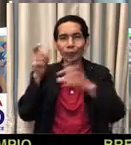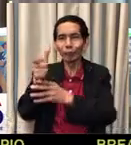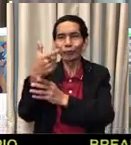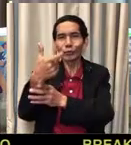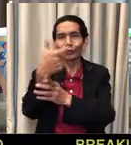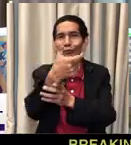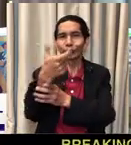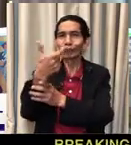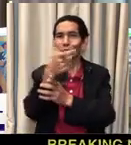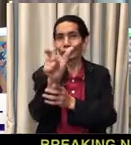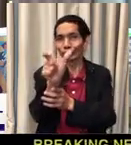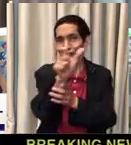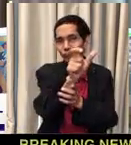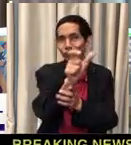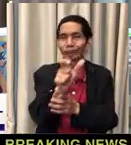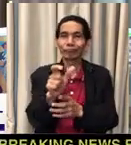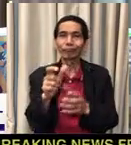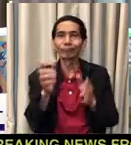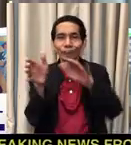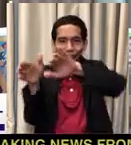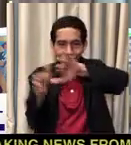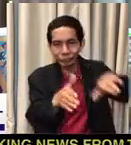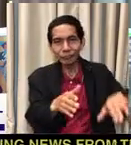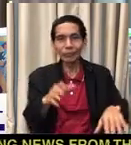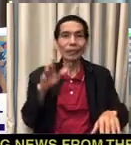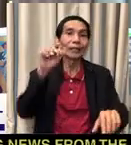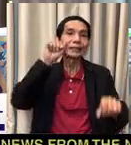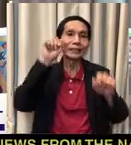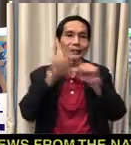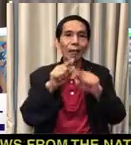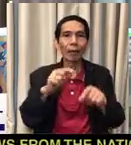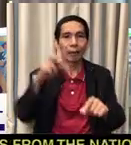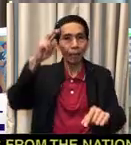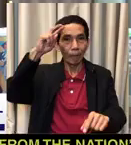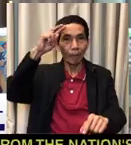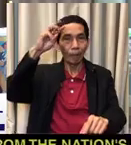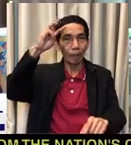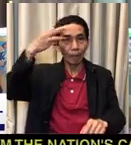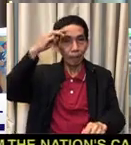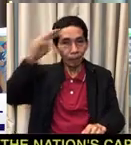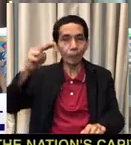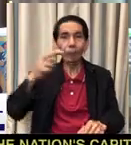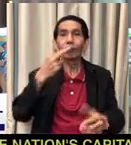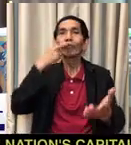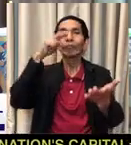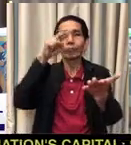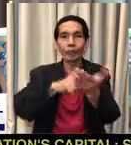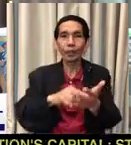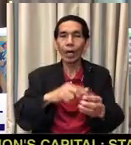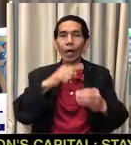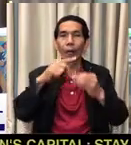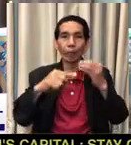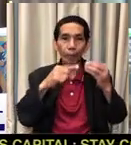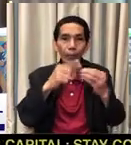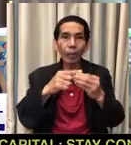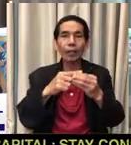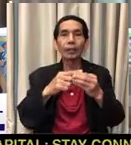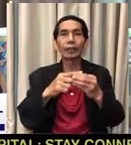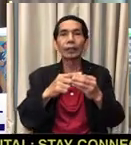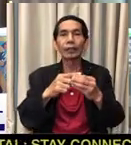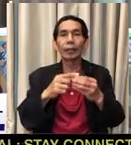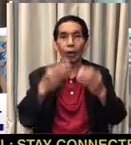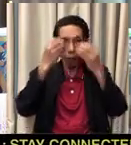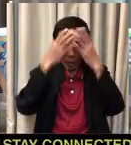Kaka-picture. Anyway, hayaan natin ngayon si Ate Yani muna, si Vice Mayor, ang mag-report sa atin tungkol naman at update sa